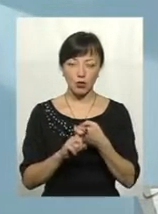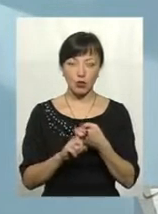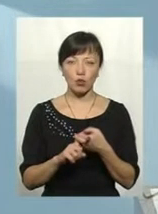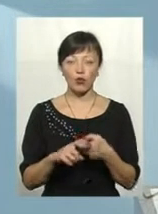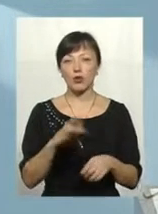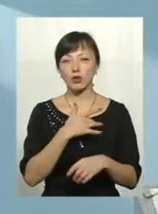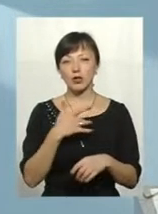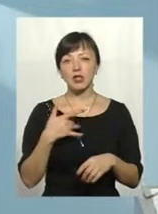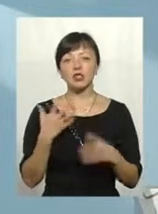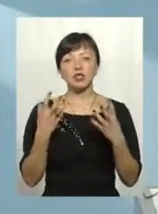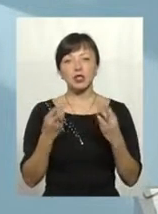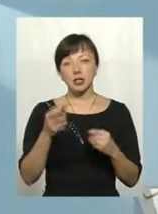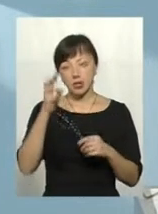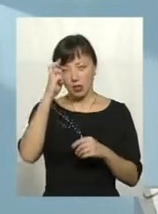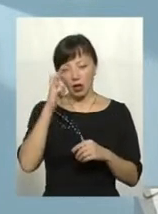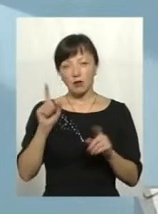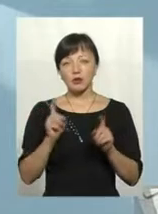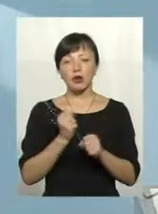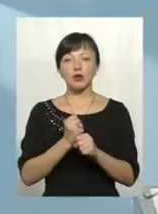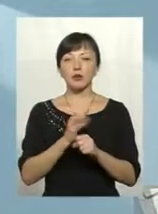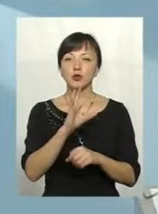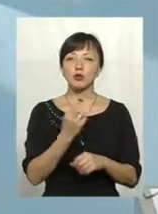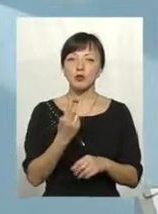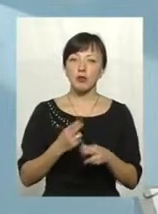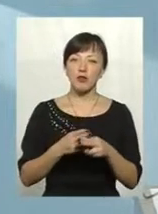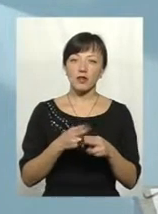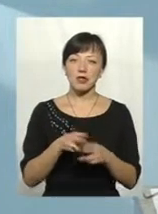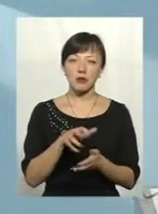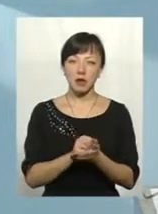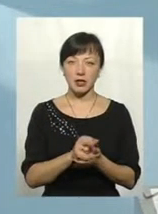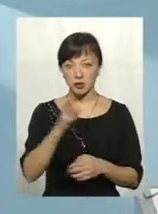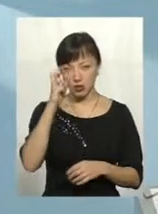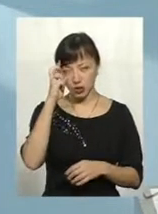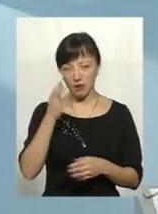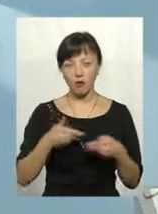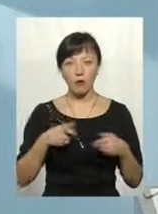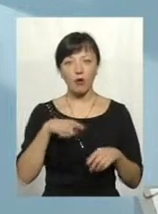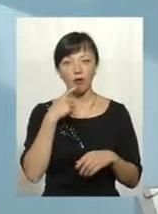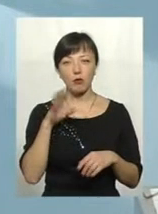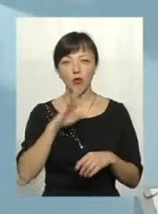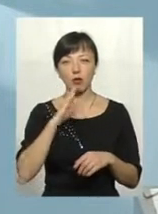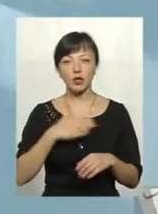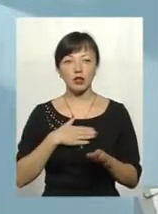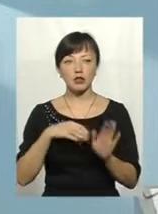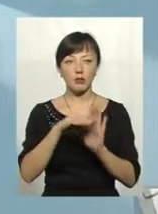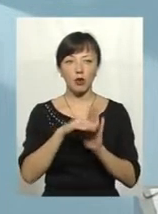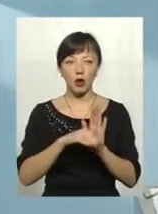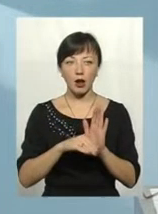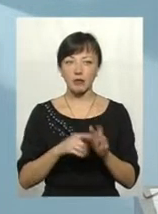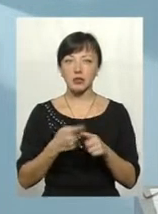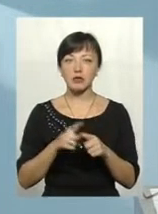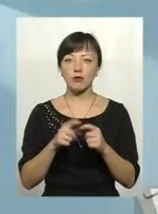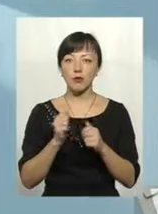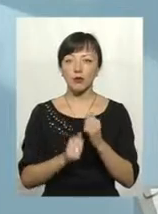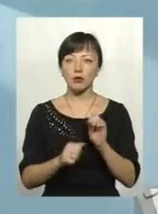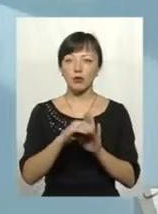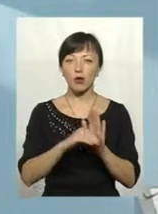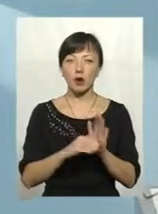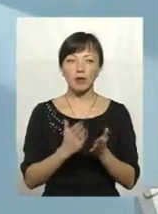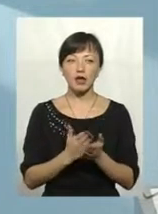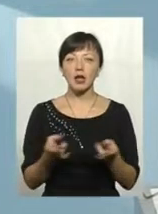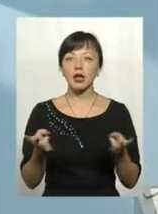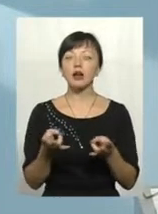Крім того, значить, що держава думає? Соціальною профілактикою займається держава. Ми говорили про наші програми, що в кожній програмі є. Для